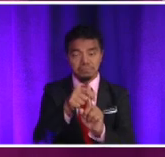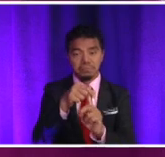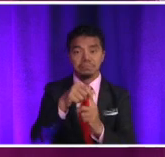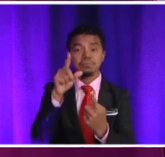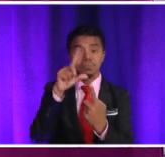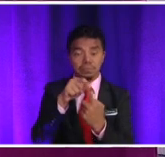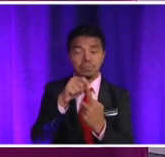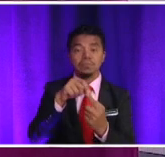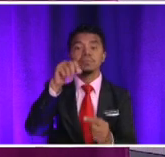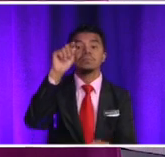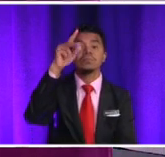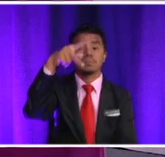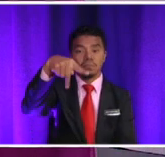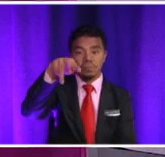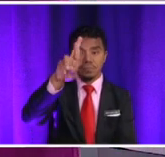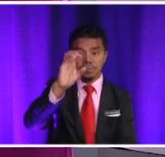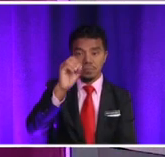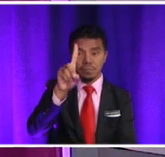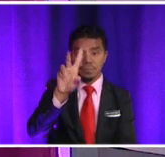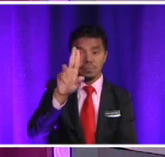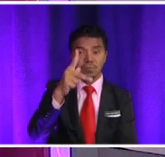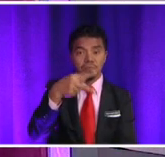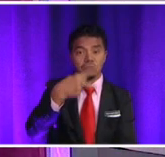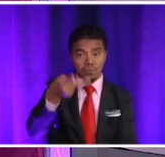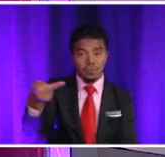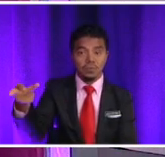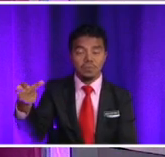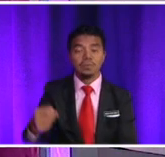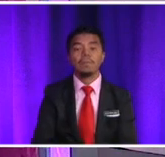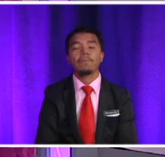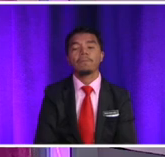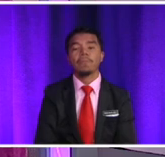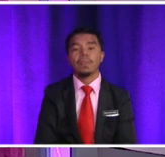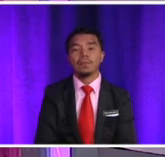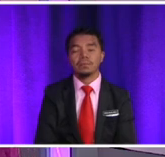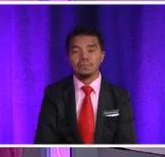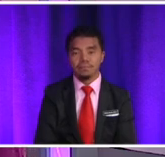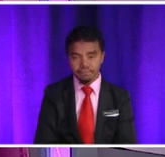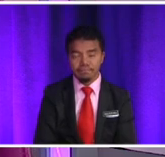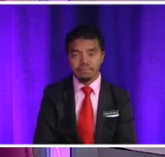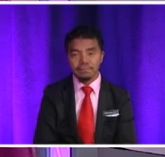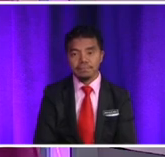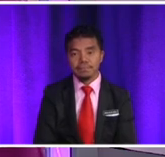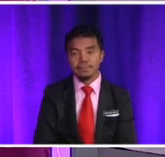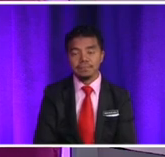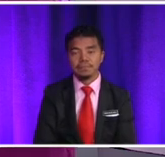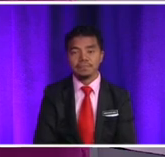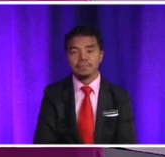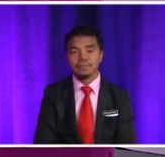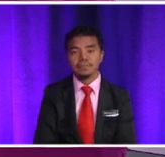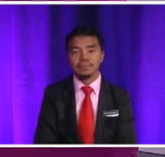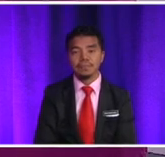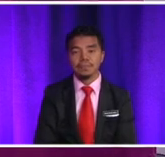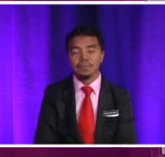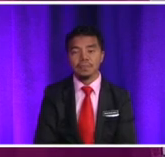Kalau boleh maklum yang diberikan itu yang memenuhi kehendak pengguna kepulauan